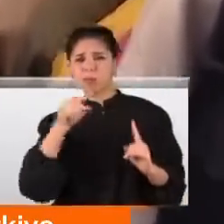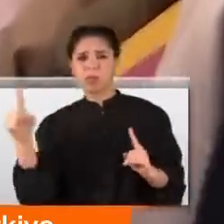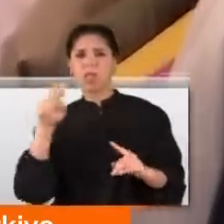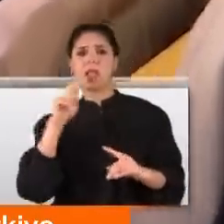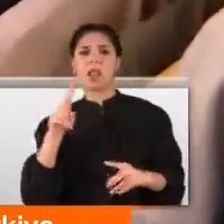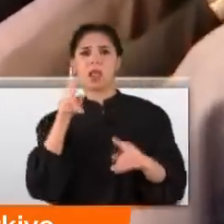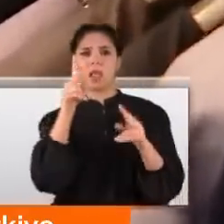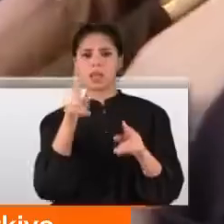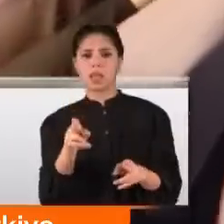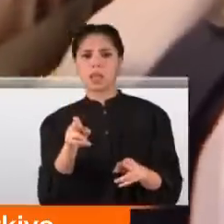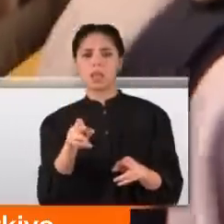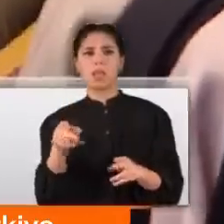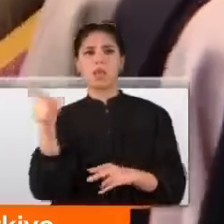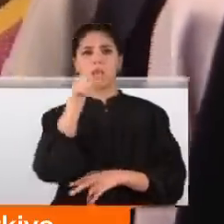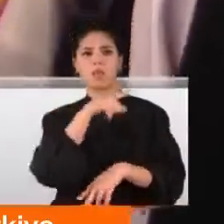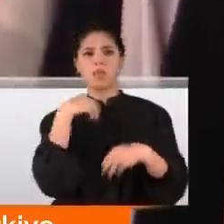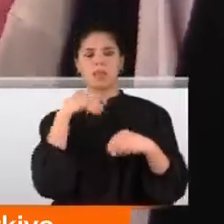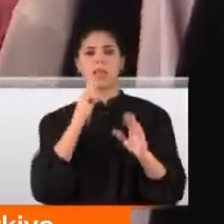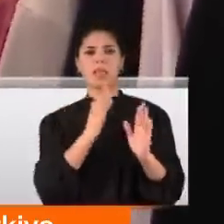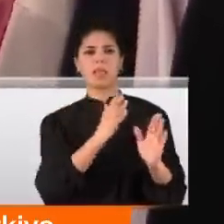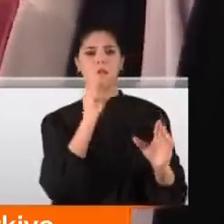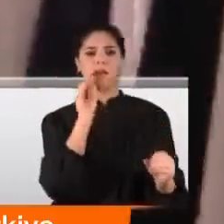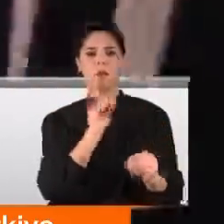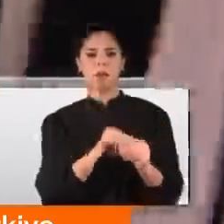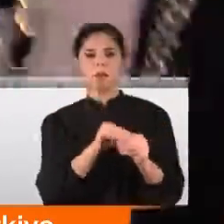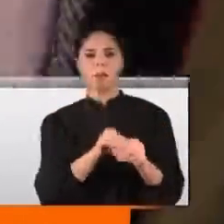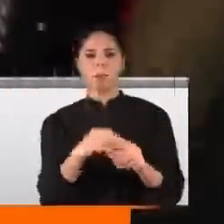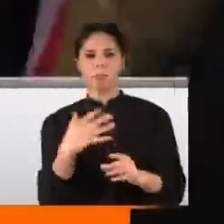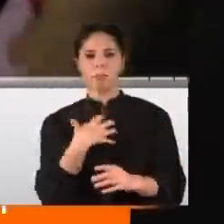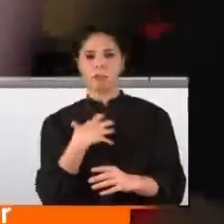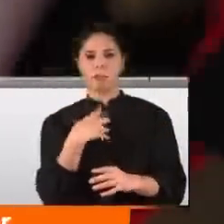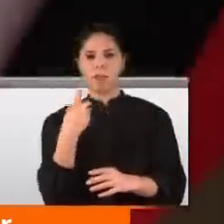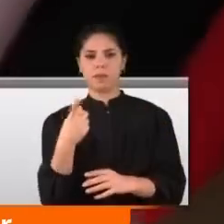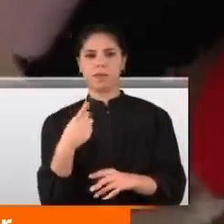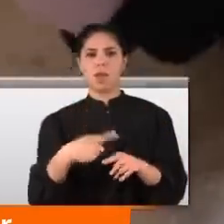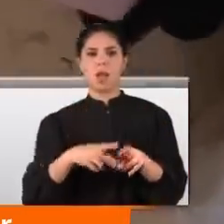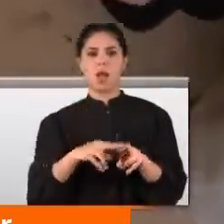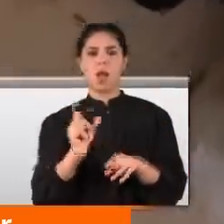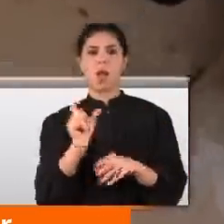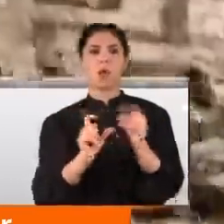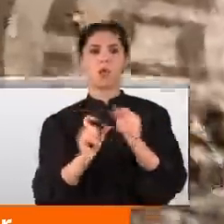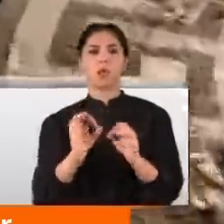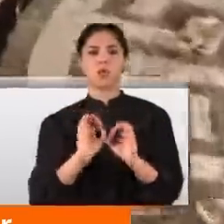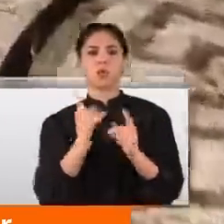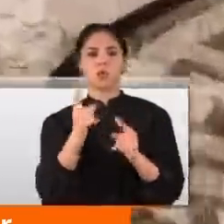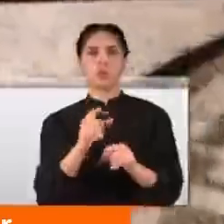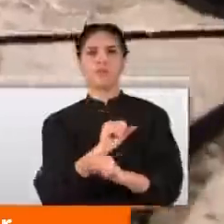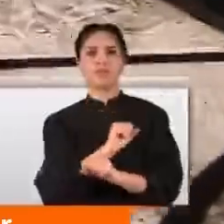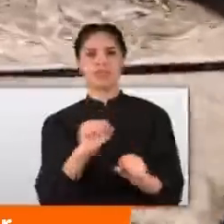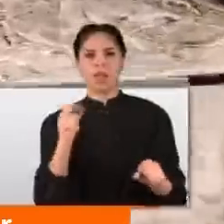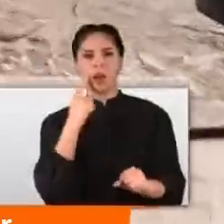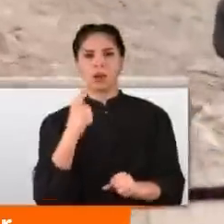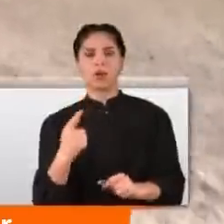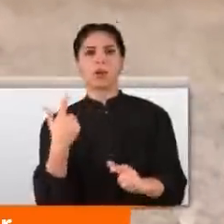elektrikleri kesik ve onlar da satışların devam etmesi için kendilerince akülü çözüm buldular. Uğradığı zarara